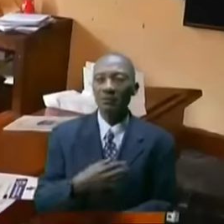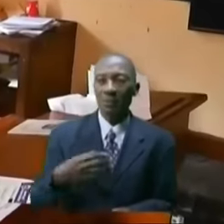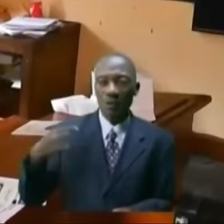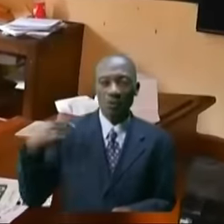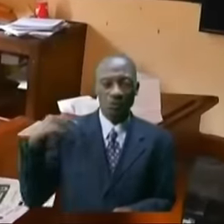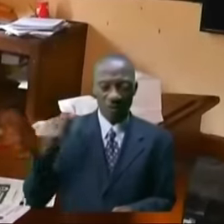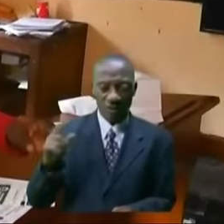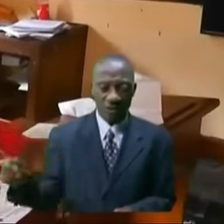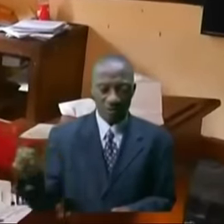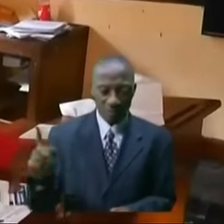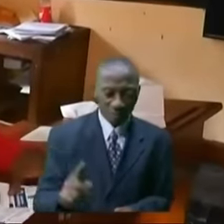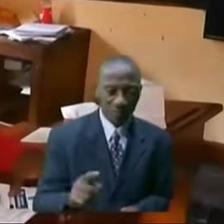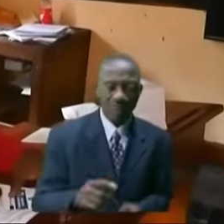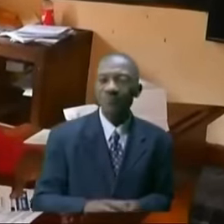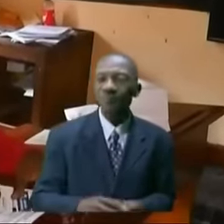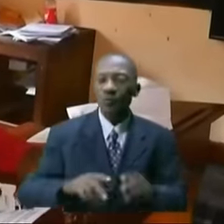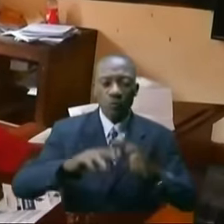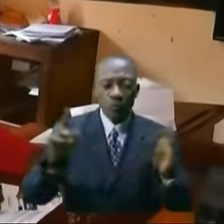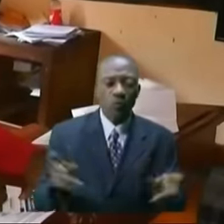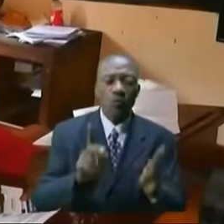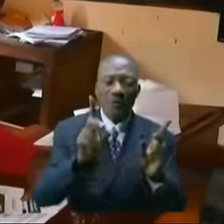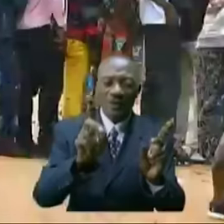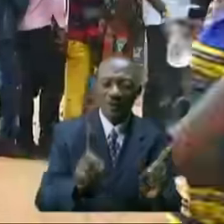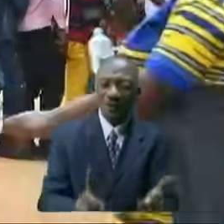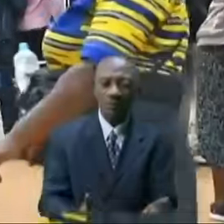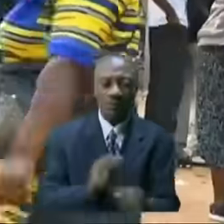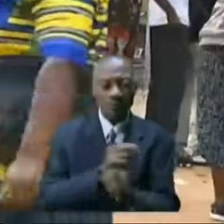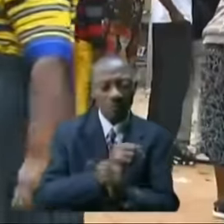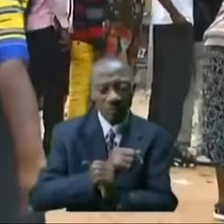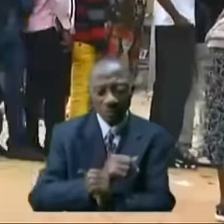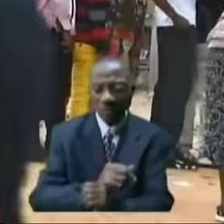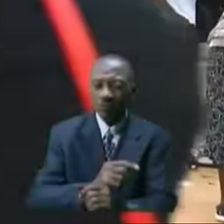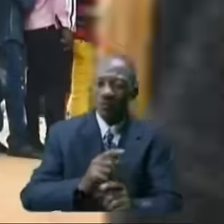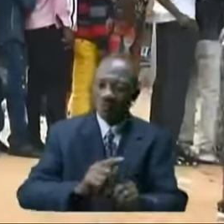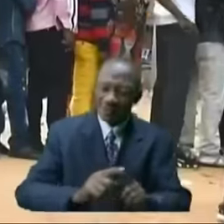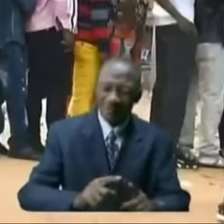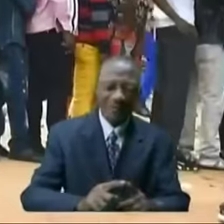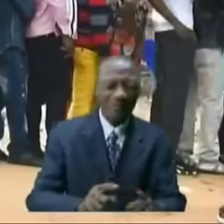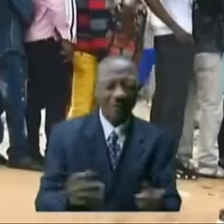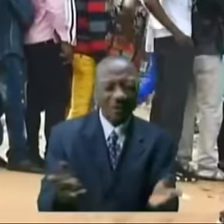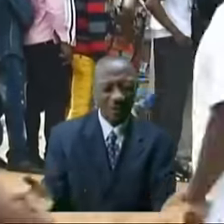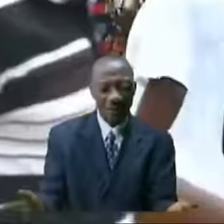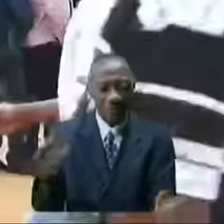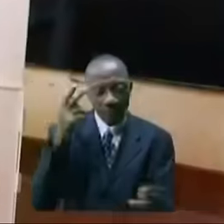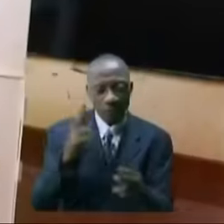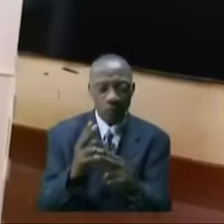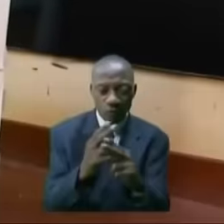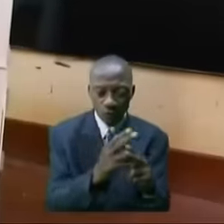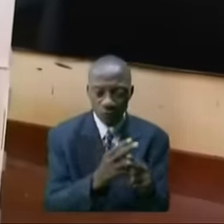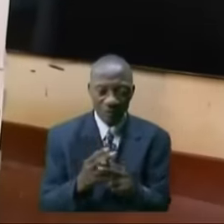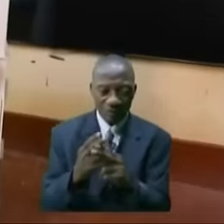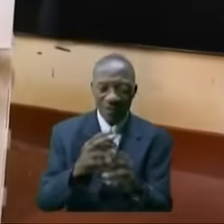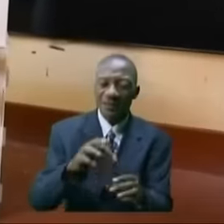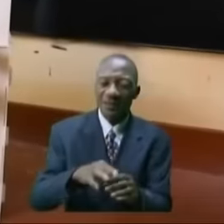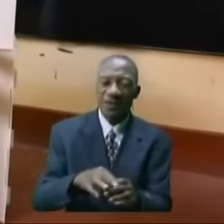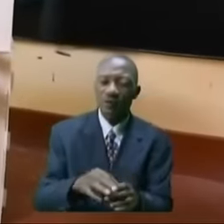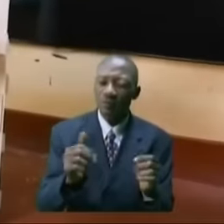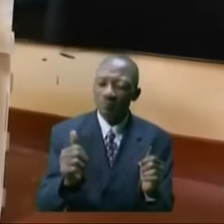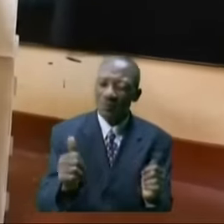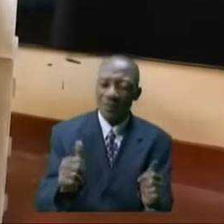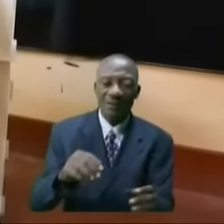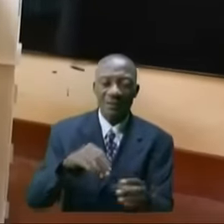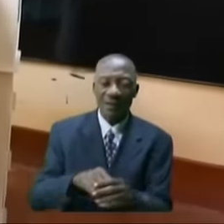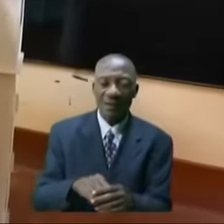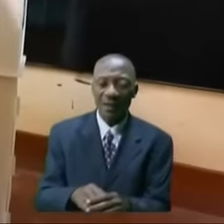les dispositions sécuritaires prises par son gouvernement pour encadrer l'opération, Fifi Masuka a mis en